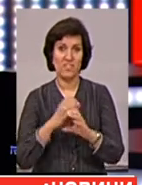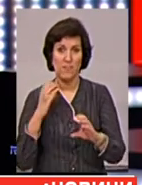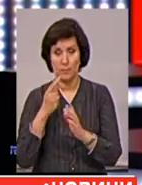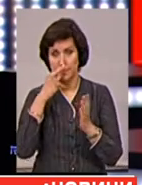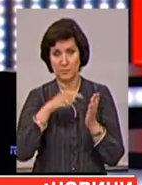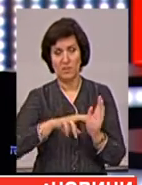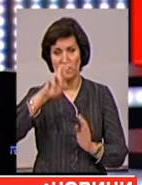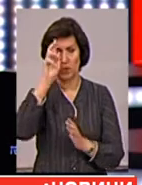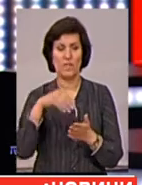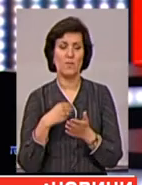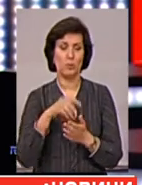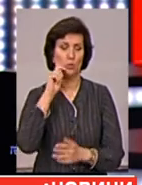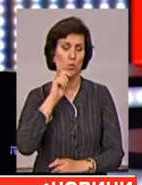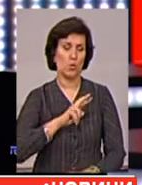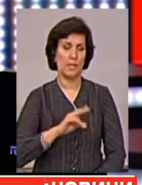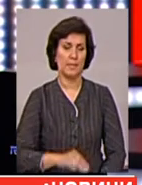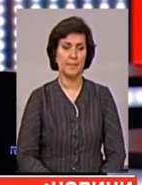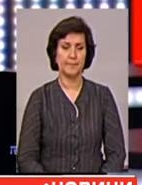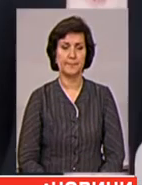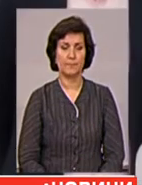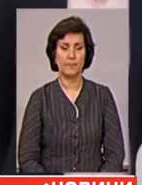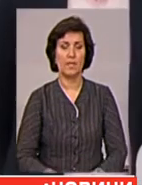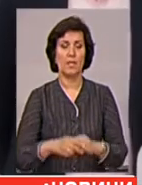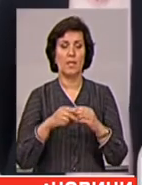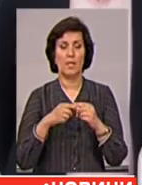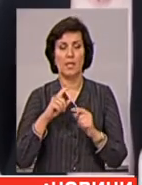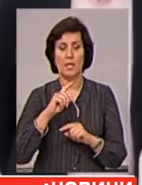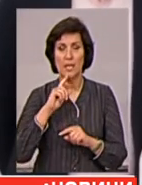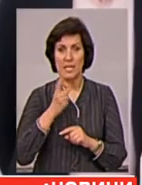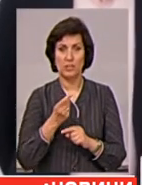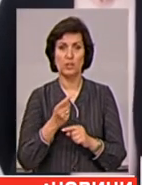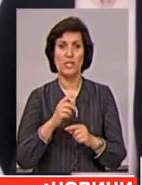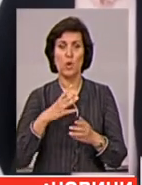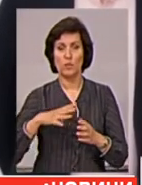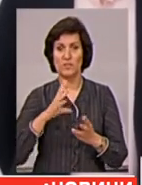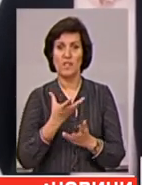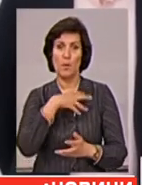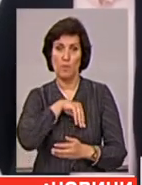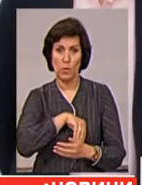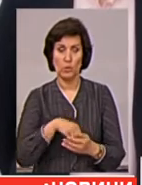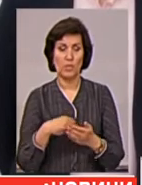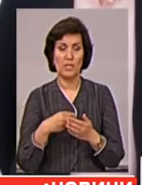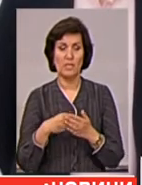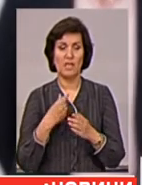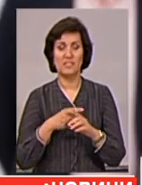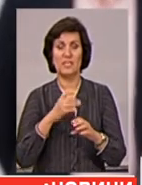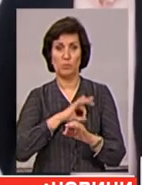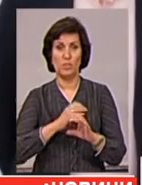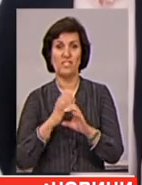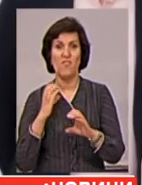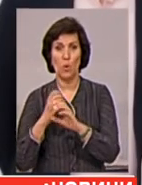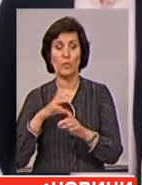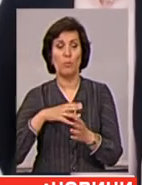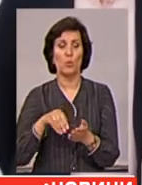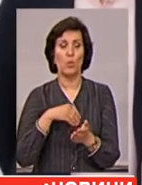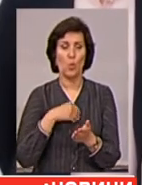надходитиме в державний бюджет України. Річний очікуваний дохід від експлуатації 1000 вагонів, які були